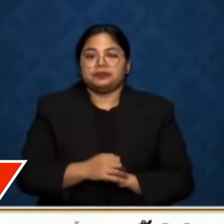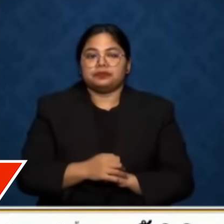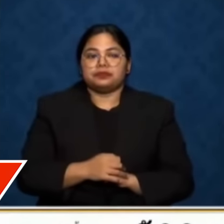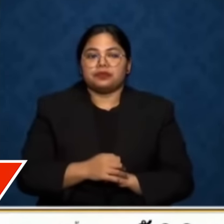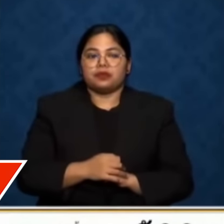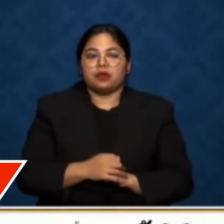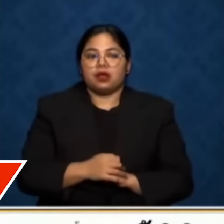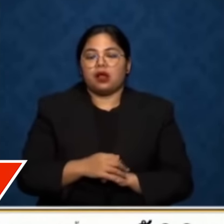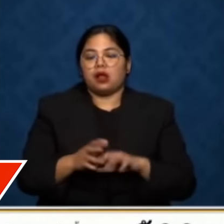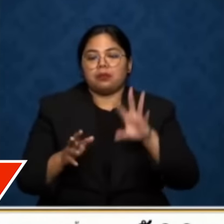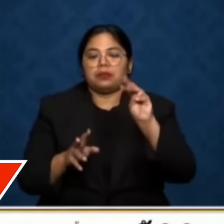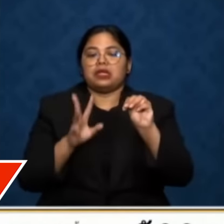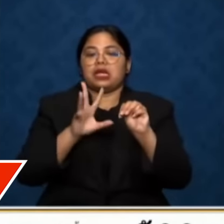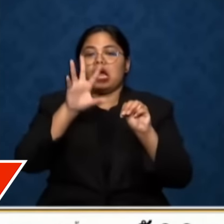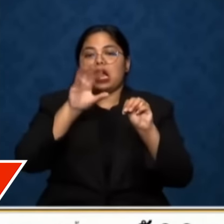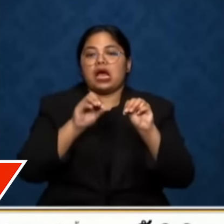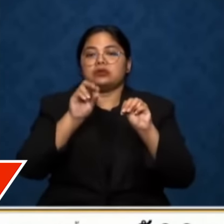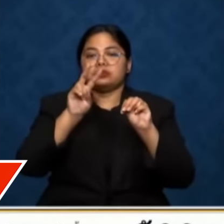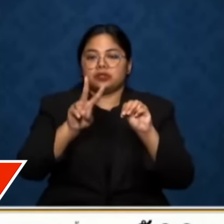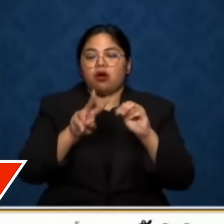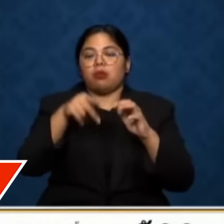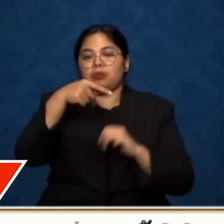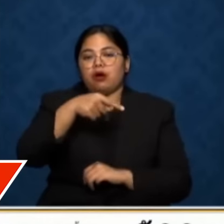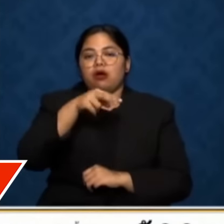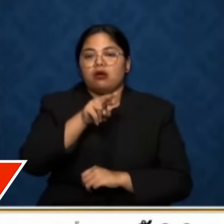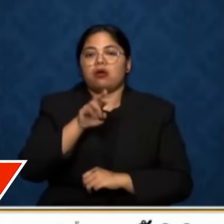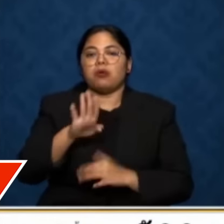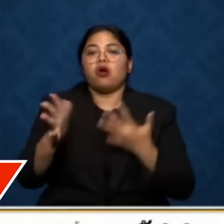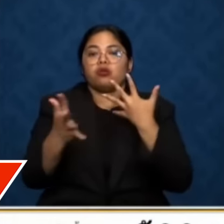แล้วตามมาตรา52พรบ.ราชทัณฑ์กรณีทำความชอบแก่ราชการ